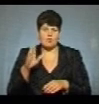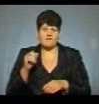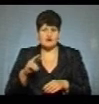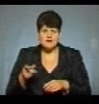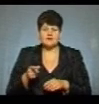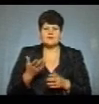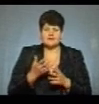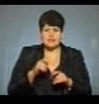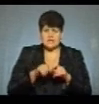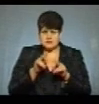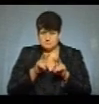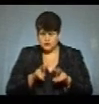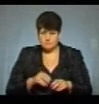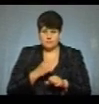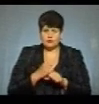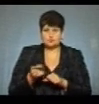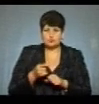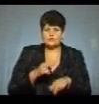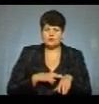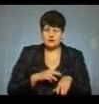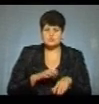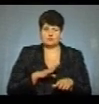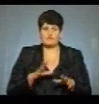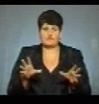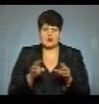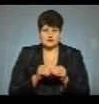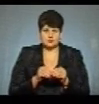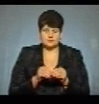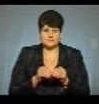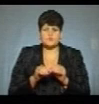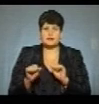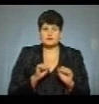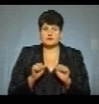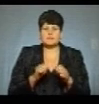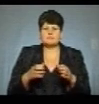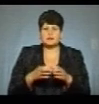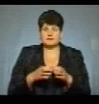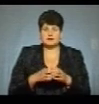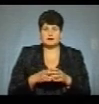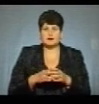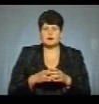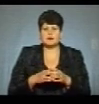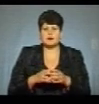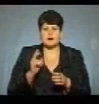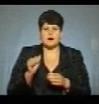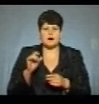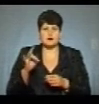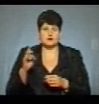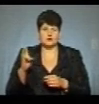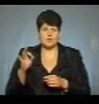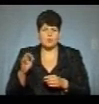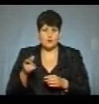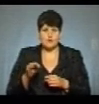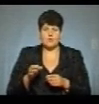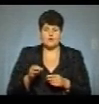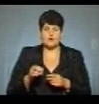який інспектував роботу Тернопільської поліції, був разом із керівником департаменту карного розшуку України. Тобто нам